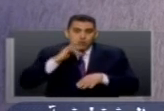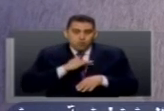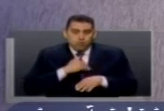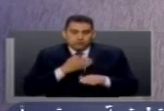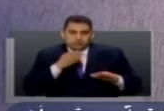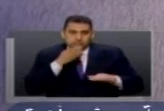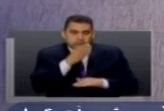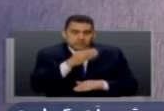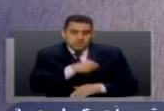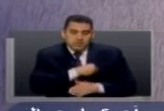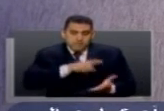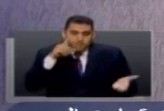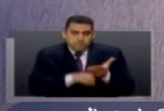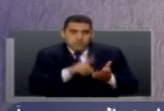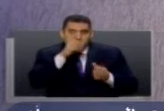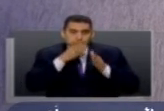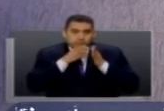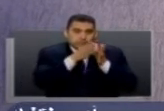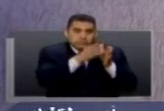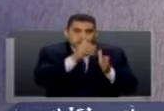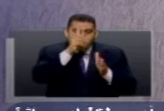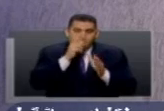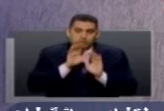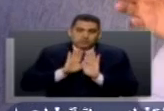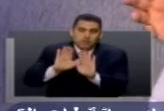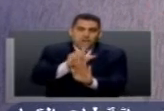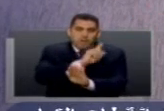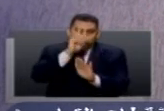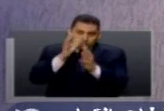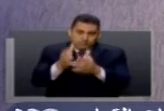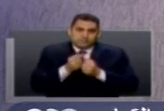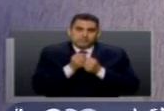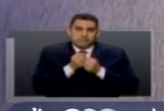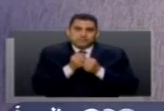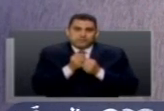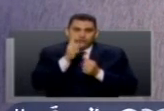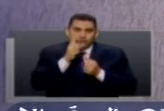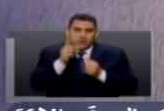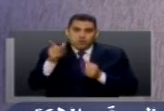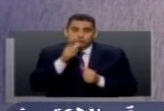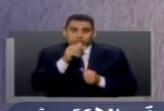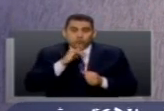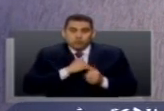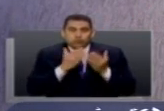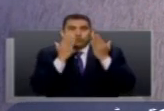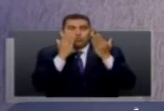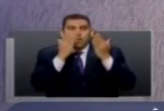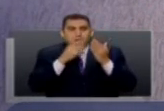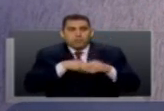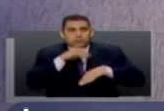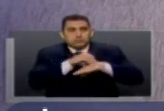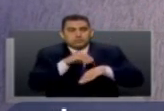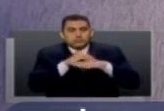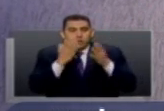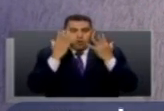الله فالله تعالى لا يخيبه ابدا هو ذكر انه كان يدعو بالحاح في الحرم كان